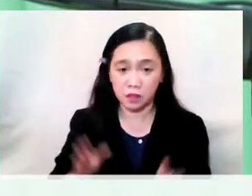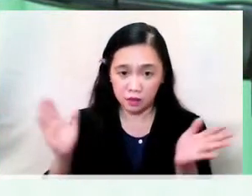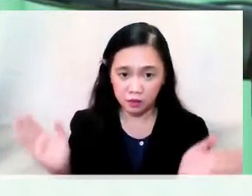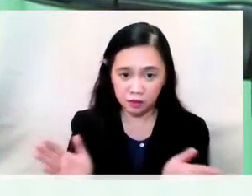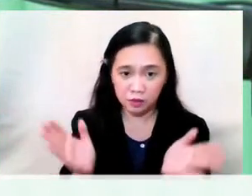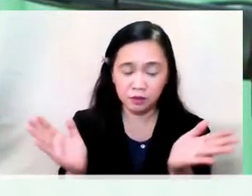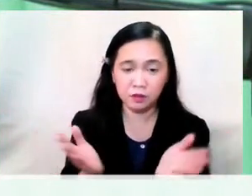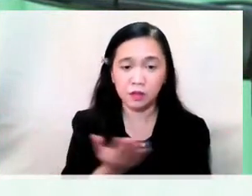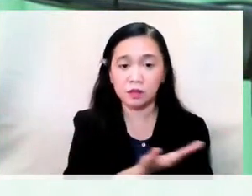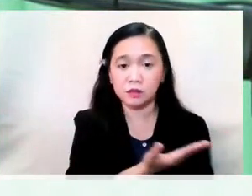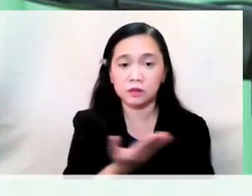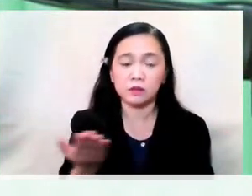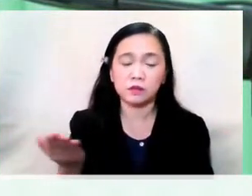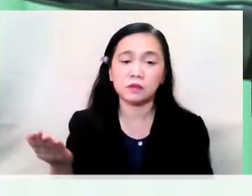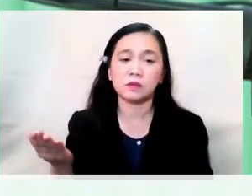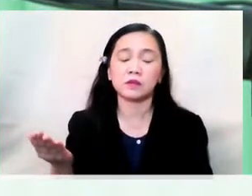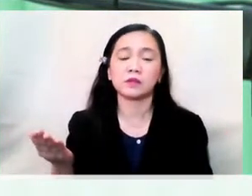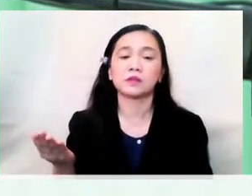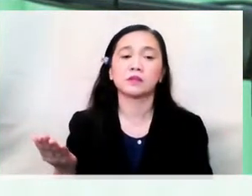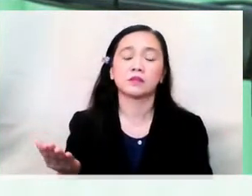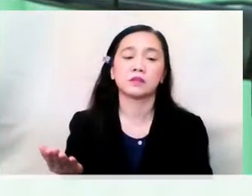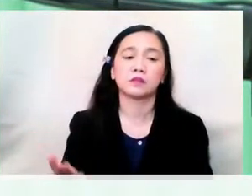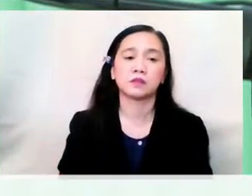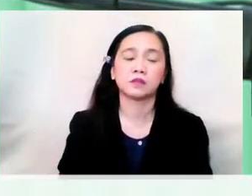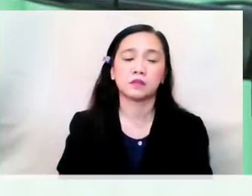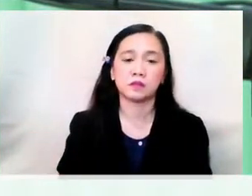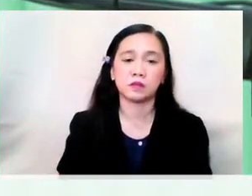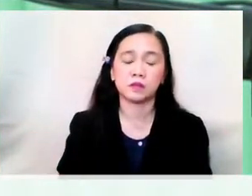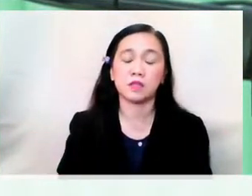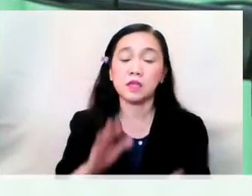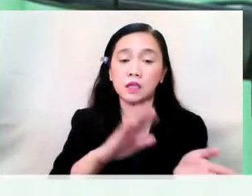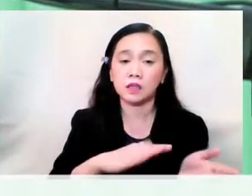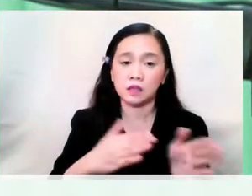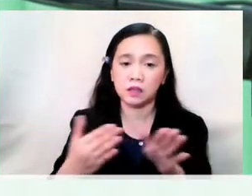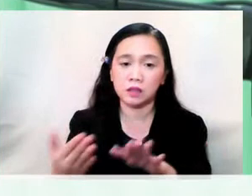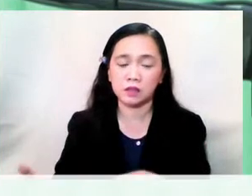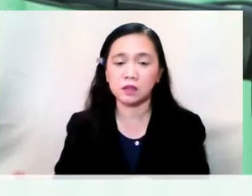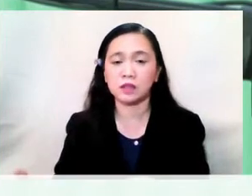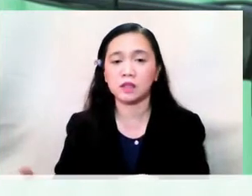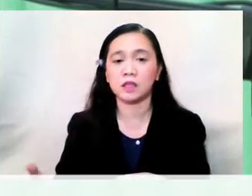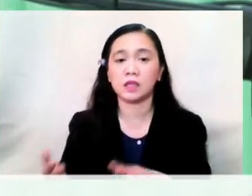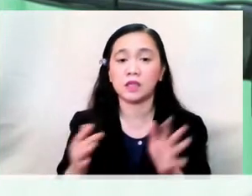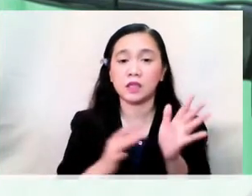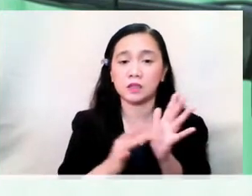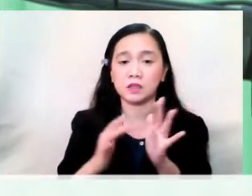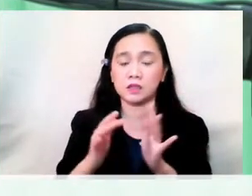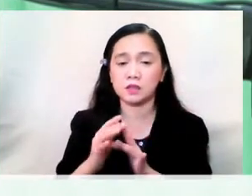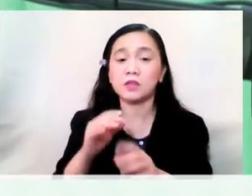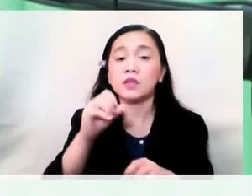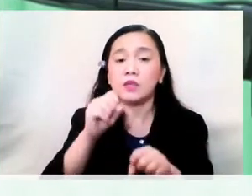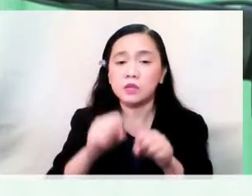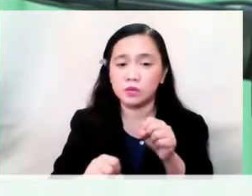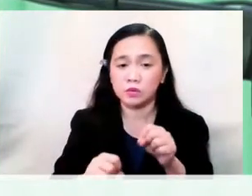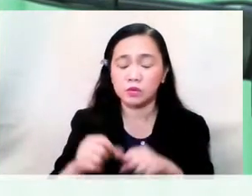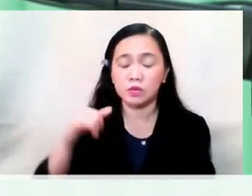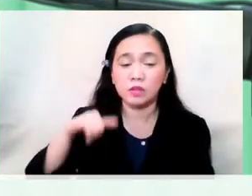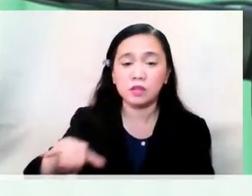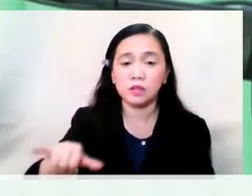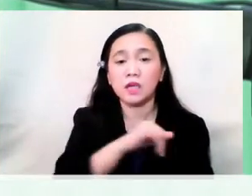siya para sa lahat upang tayo ay hindi na mabuhay para sa sarili kundi para sa